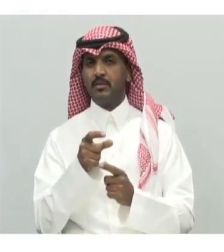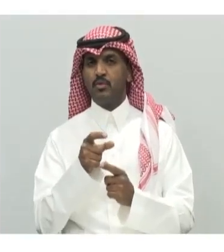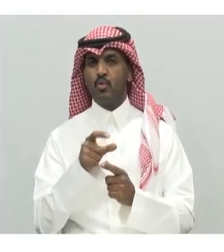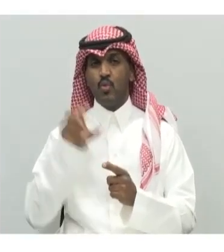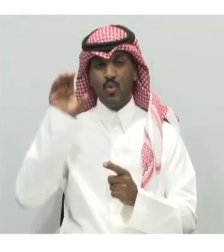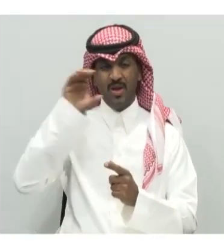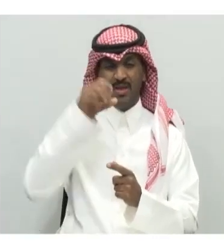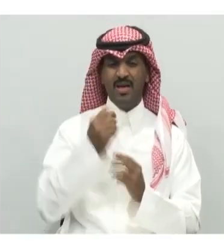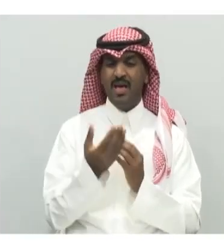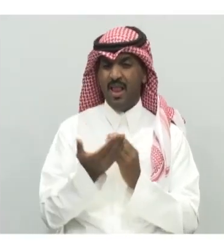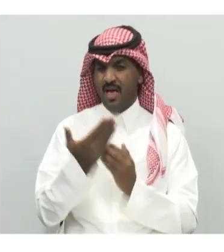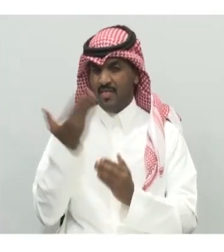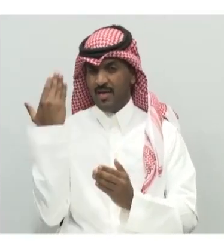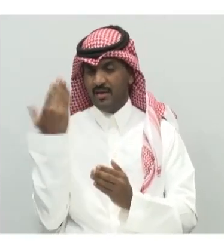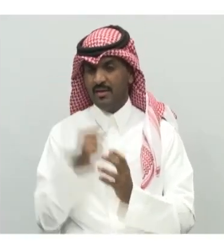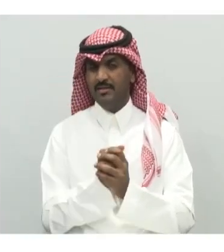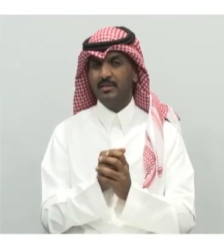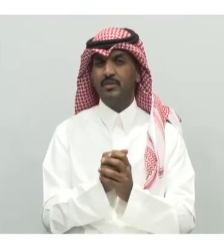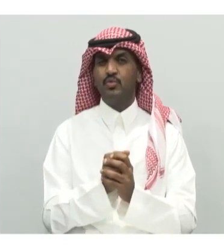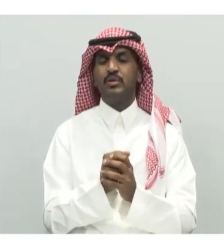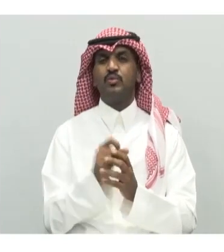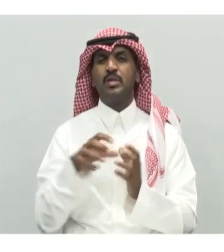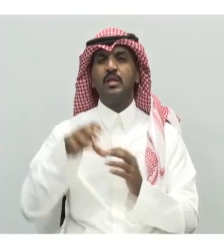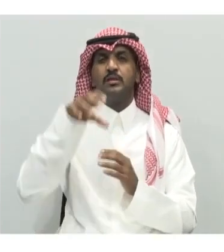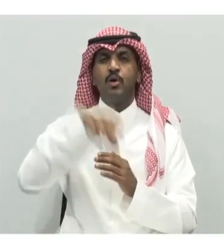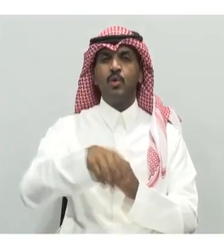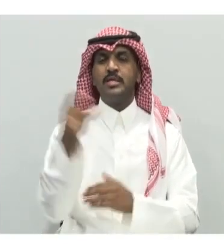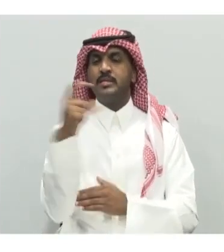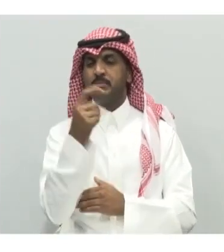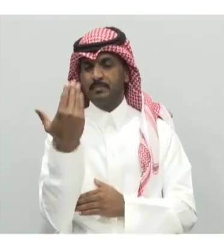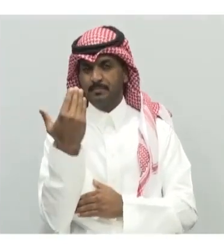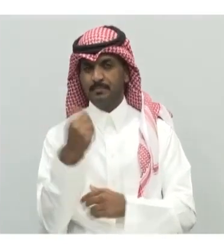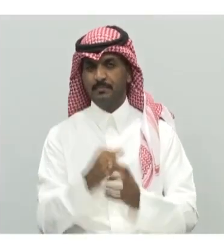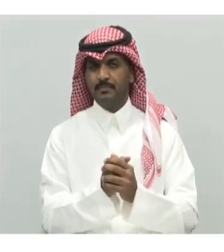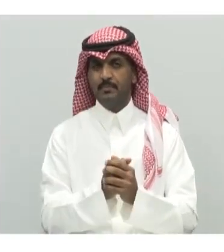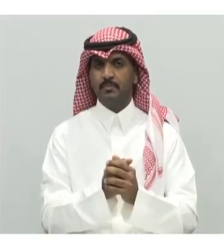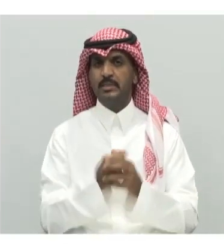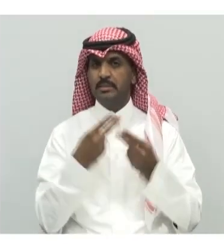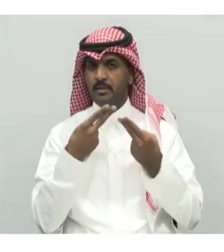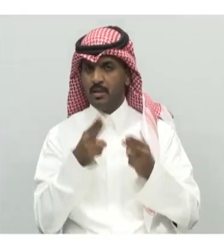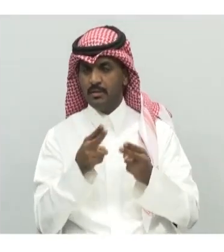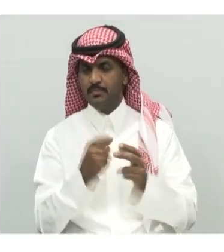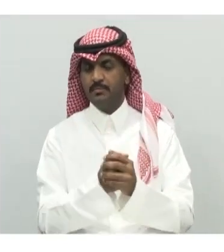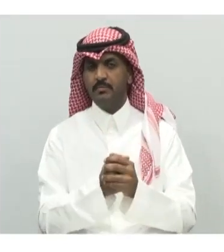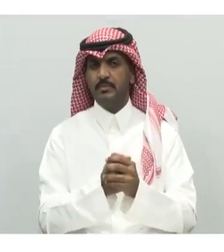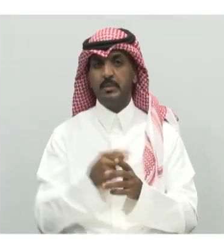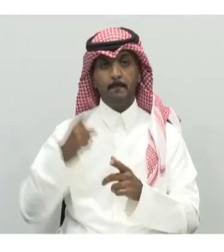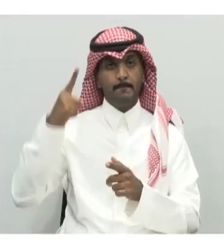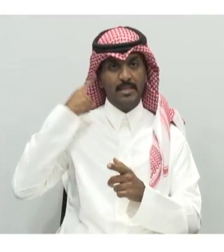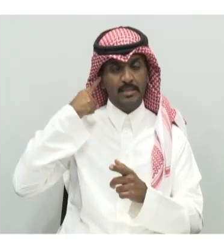التي انجزتها او الدوله الاسلاميه والحضاره الاسلاميه التي انطلقت وكما نعلم من المدينه